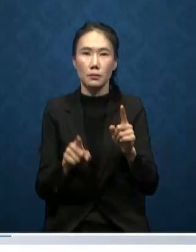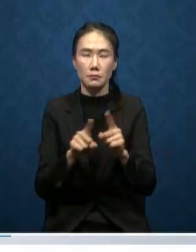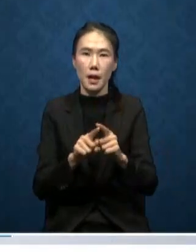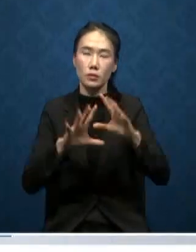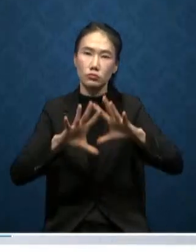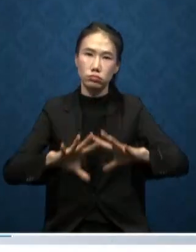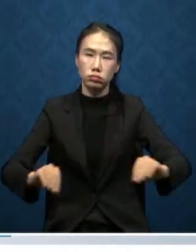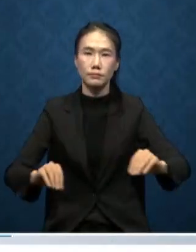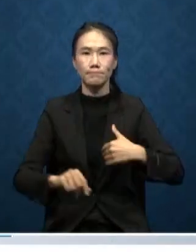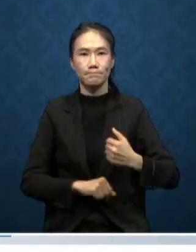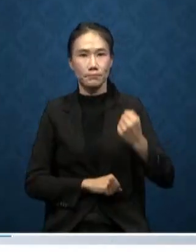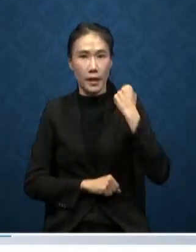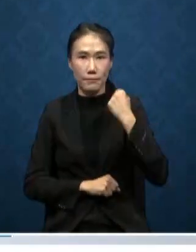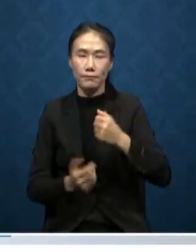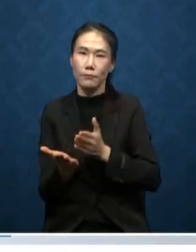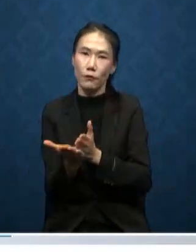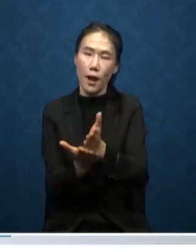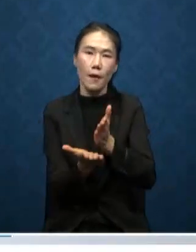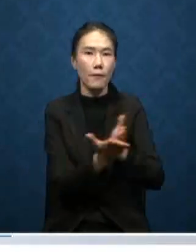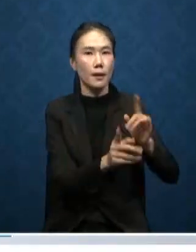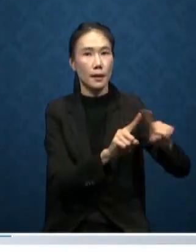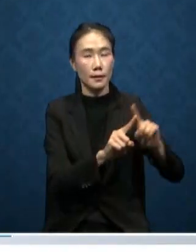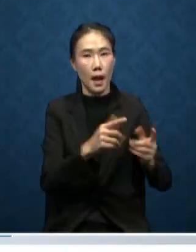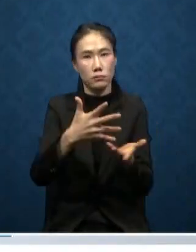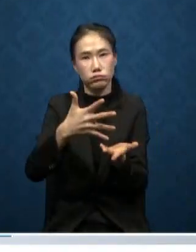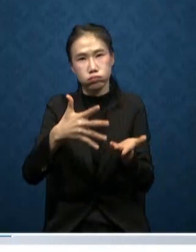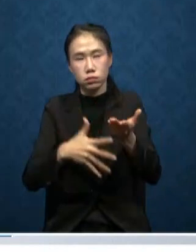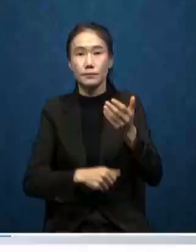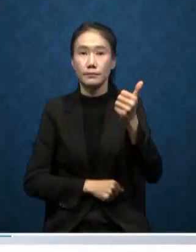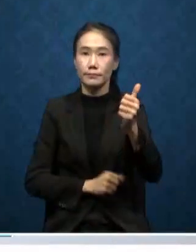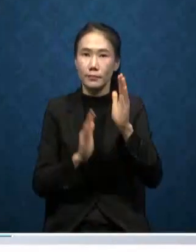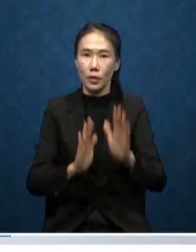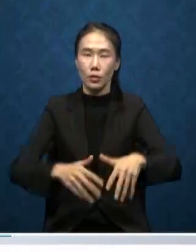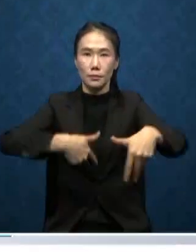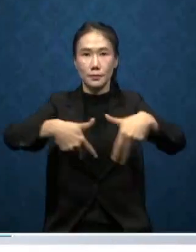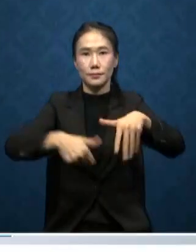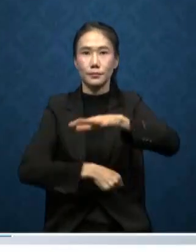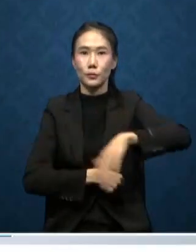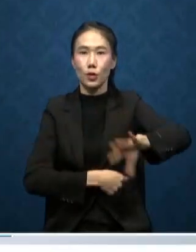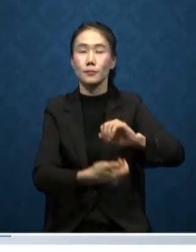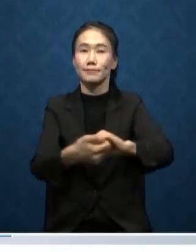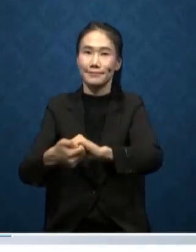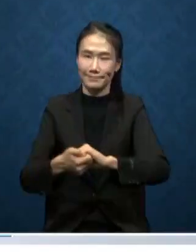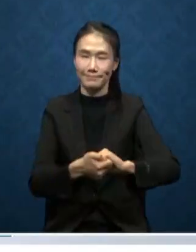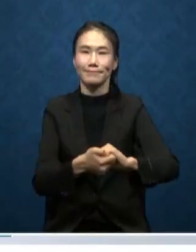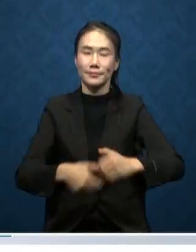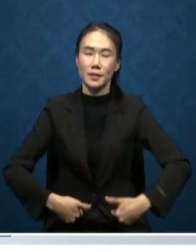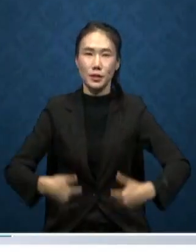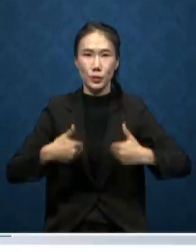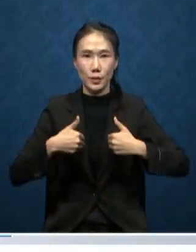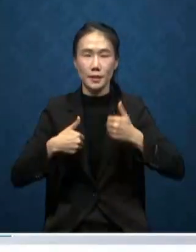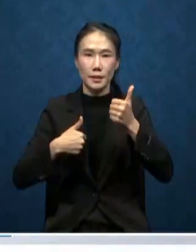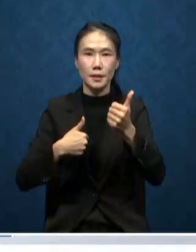ความมั่นคงในทุกมิติและทุกระดับประชาชนมีความสามัคคคีและและมีความมั่นคงในชีวิตและ